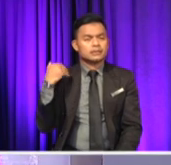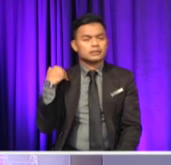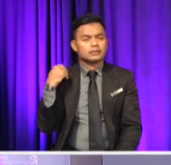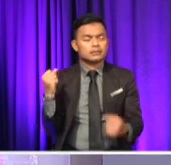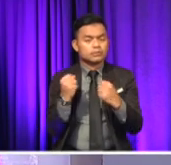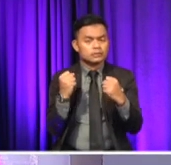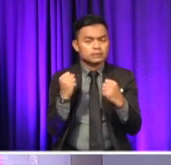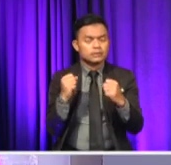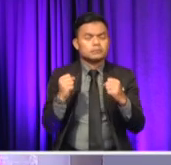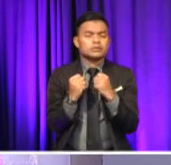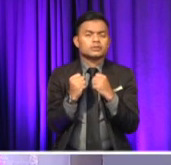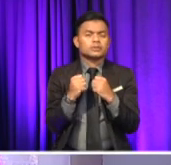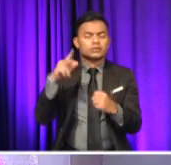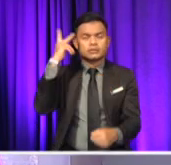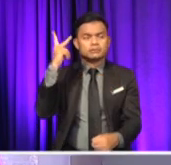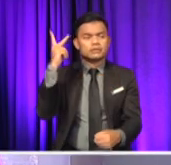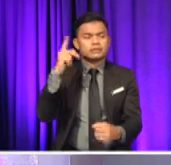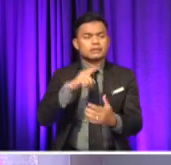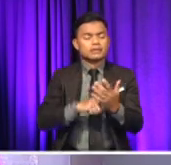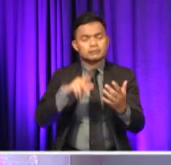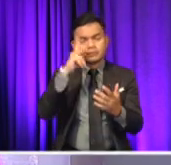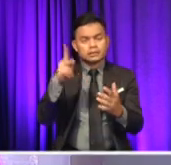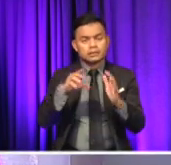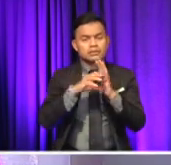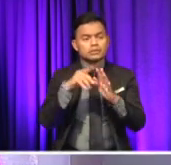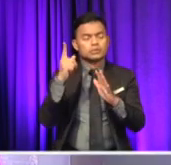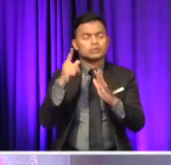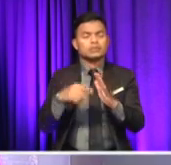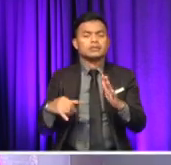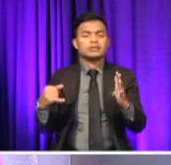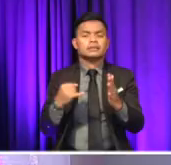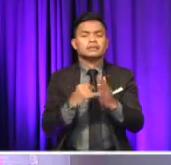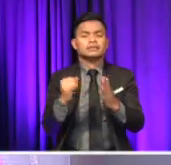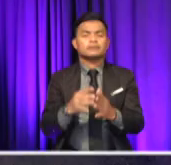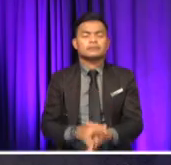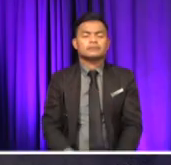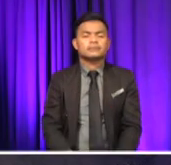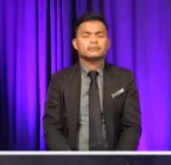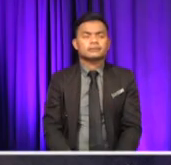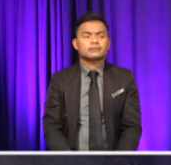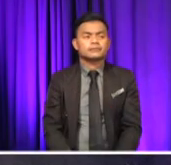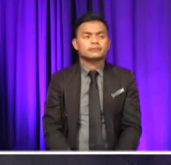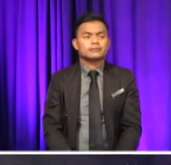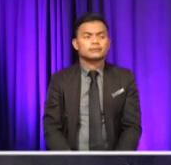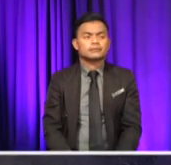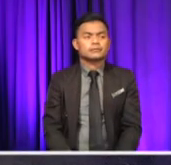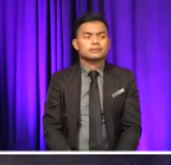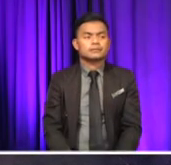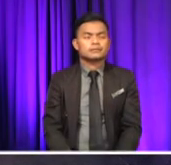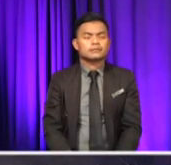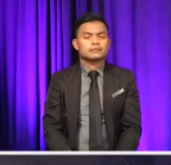ada di peti sejuk kipas jadi Apakah contoh lain ee penyusul ini banyak lagi ya seperti kita punya